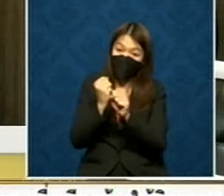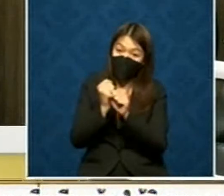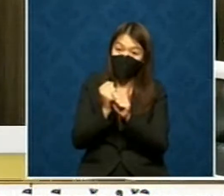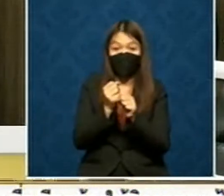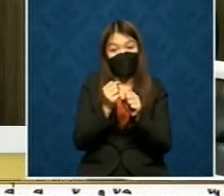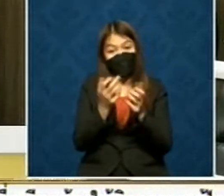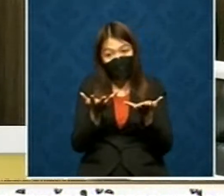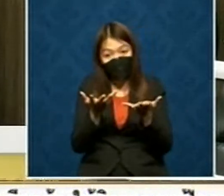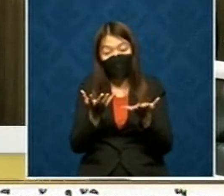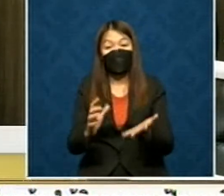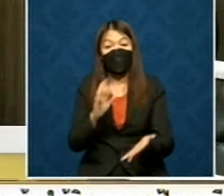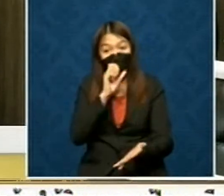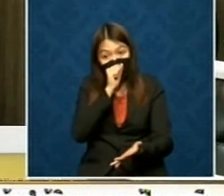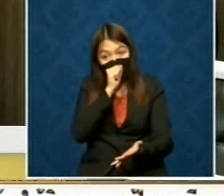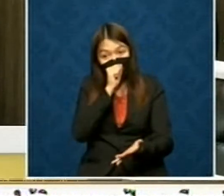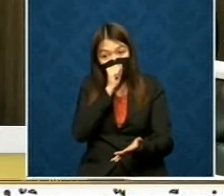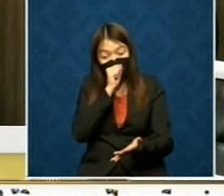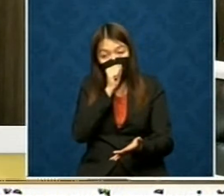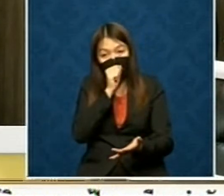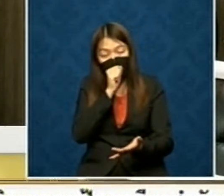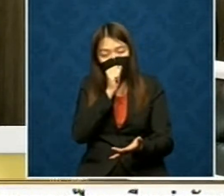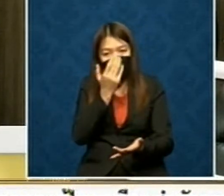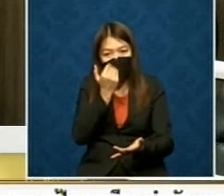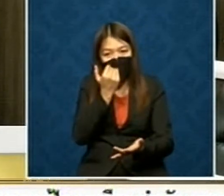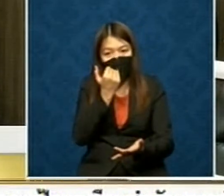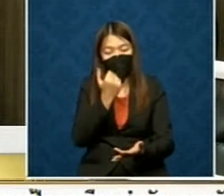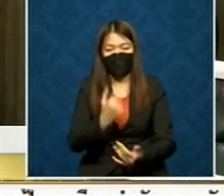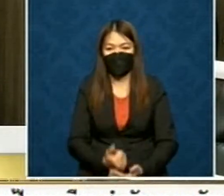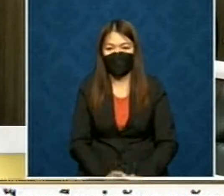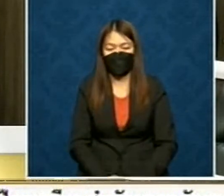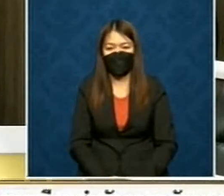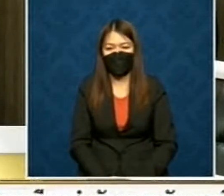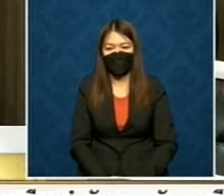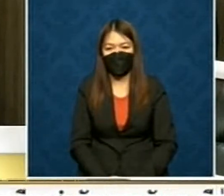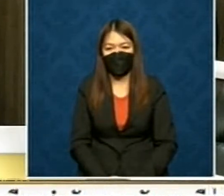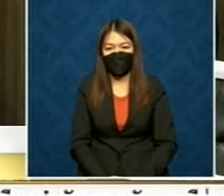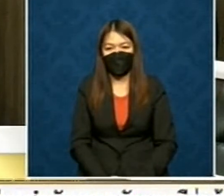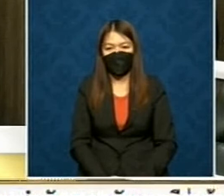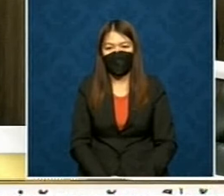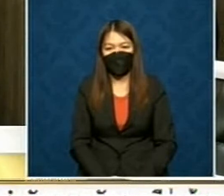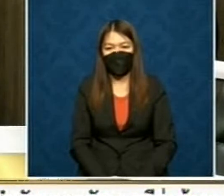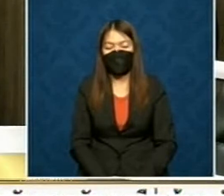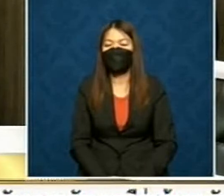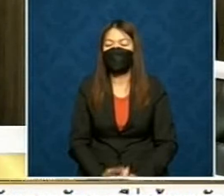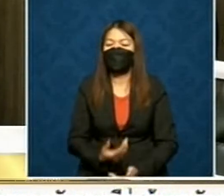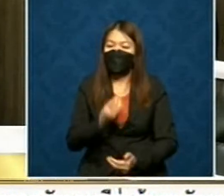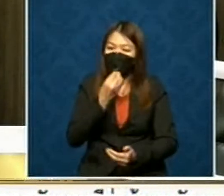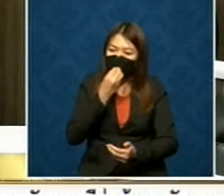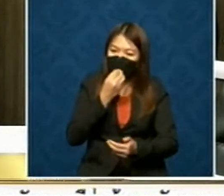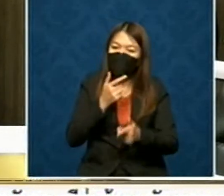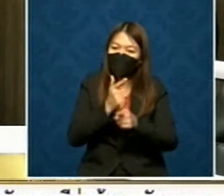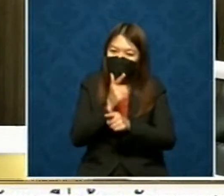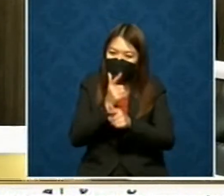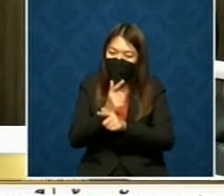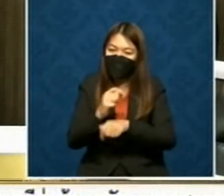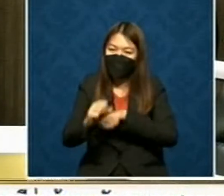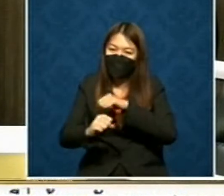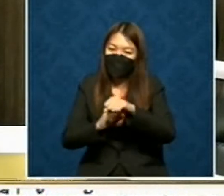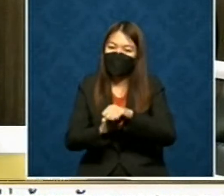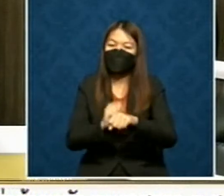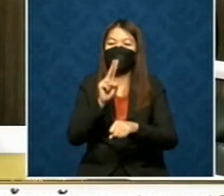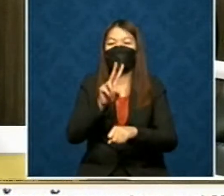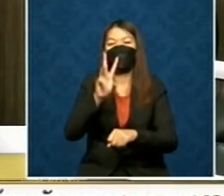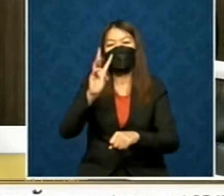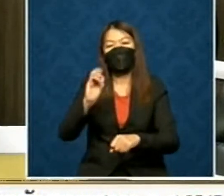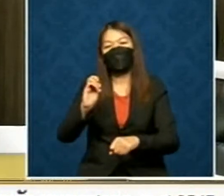กปิดข้อมูลและปกปดไปทำไมำตอบกอยในงานเลี้งใป 63 ที่ทรัฐมนตียิ้